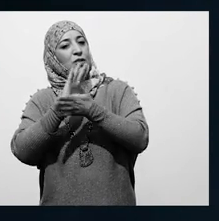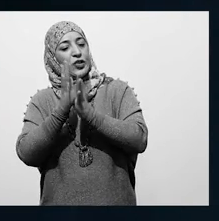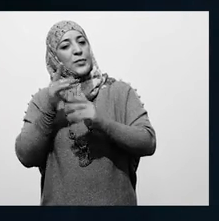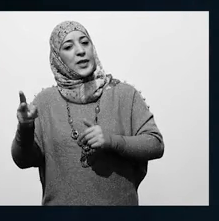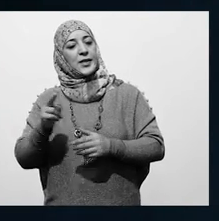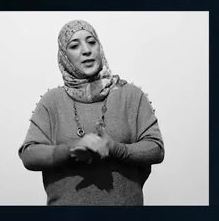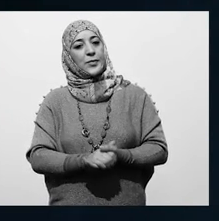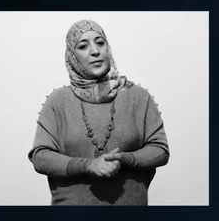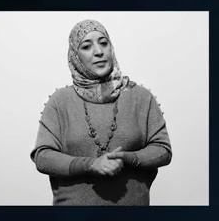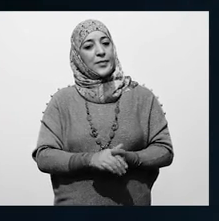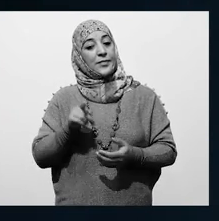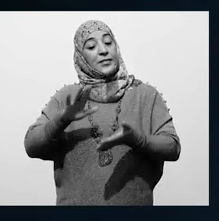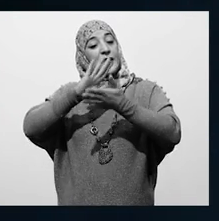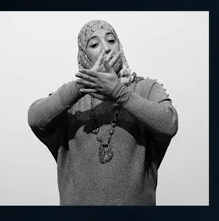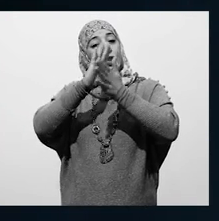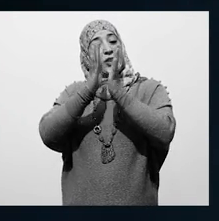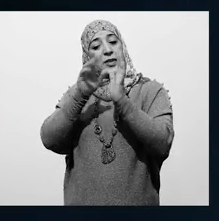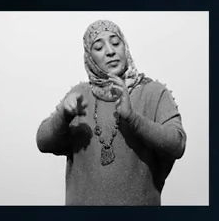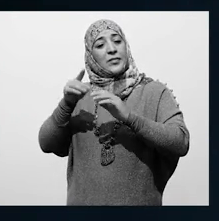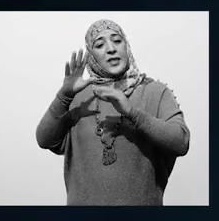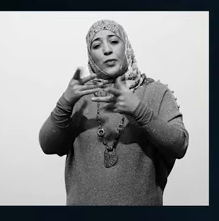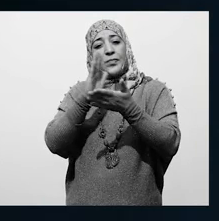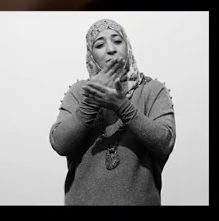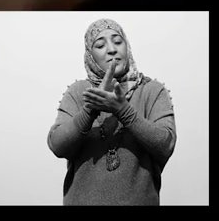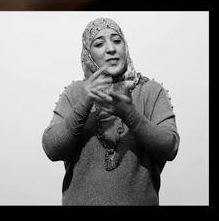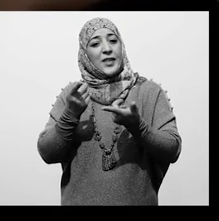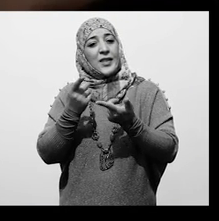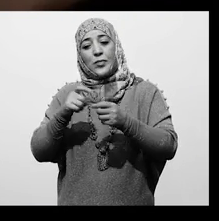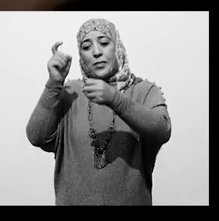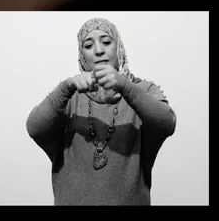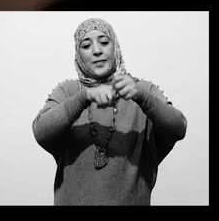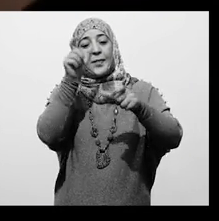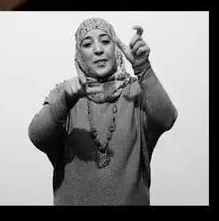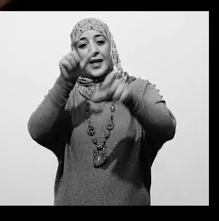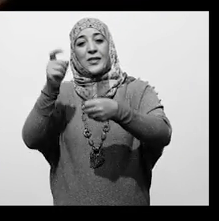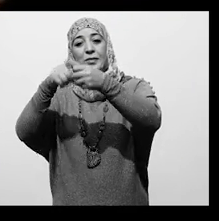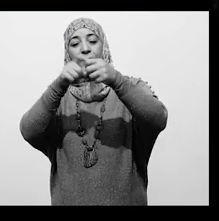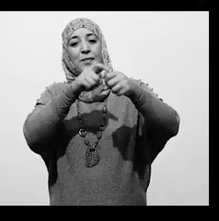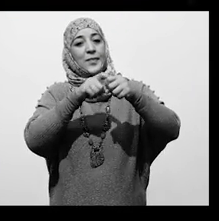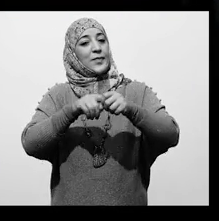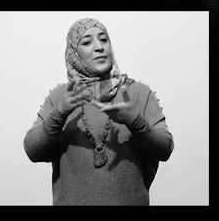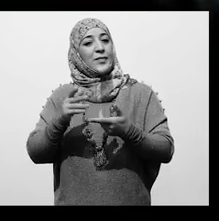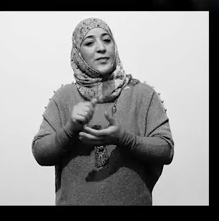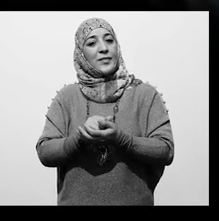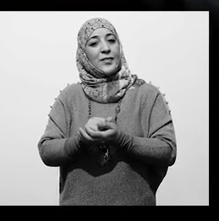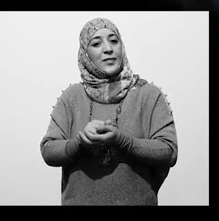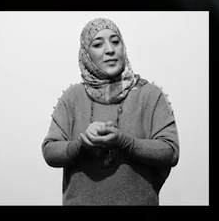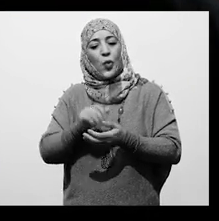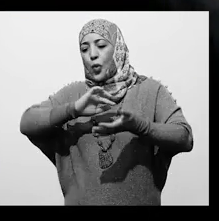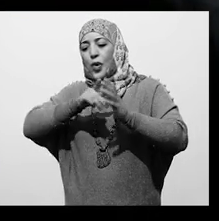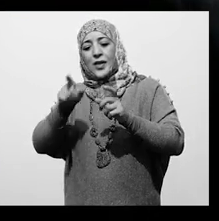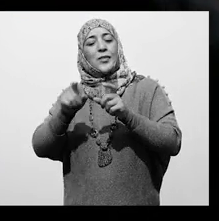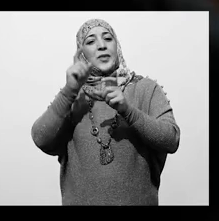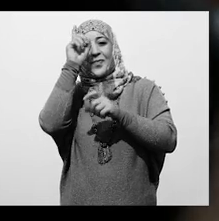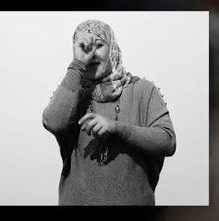a laissé des traces bien admettre à la taille elle bien ayant faim de connivence au robin